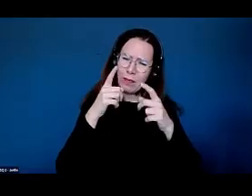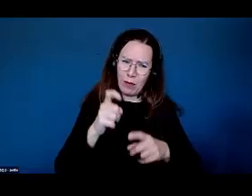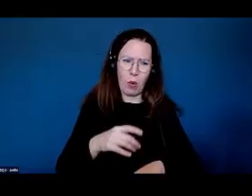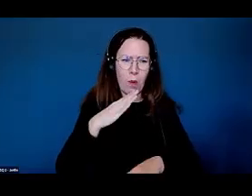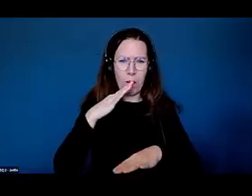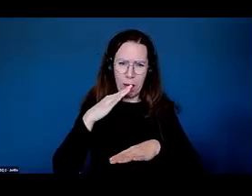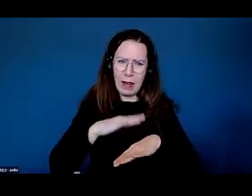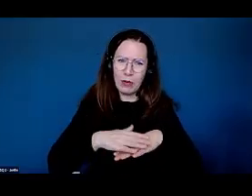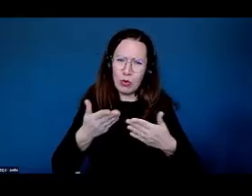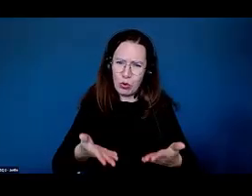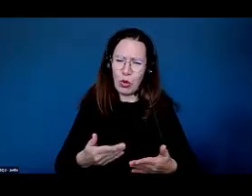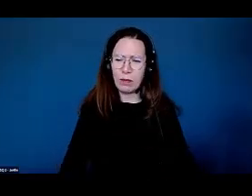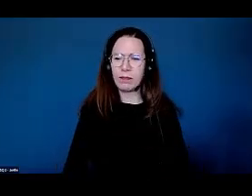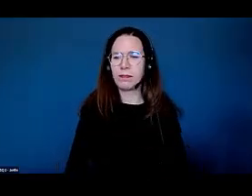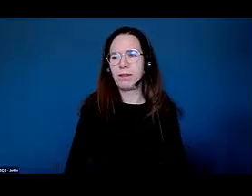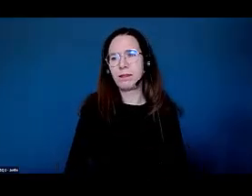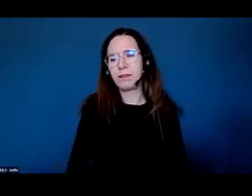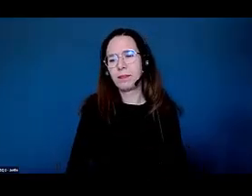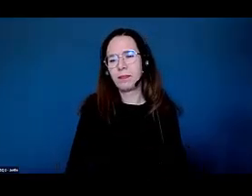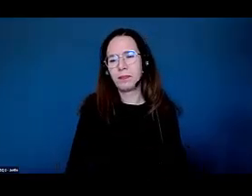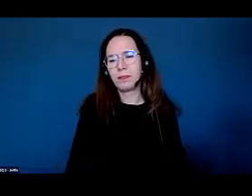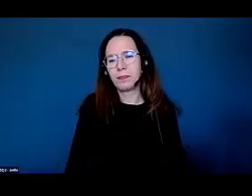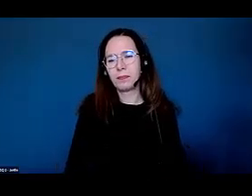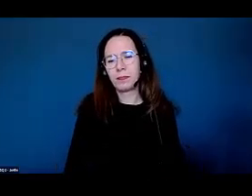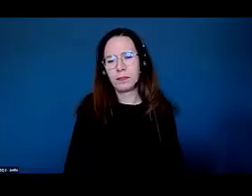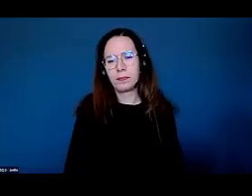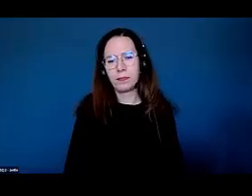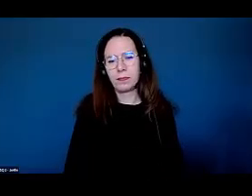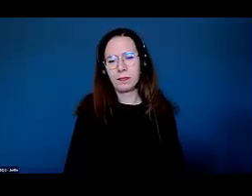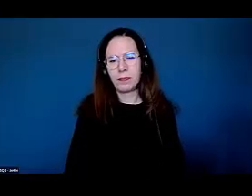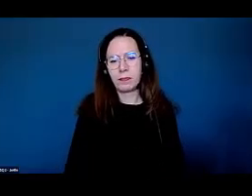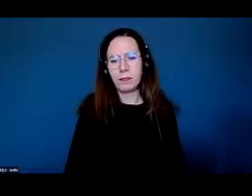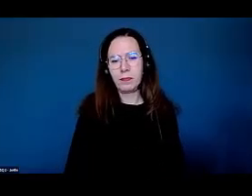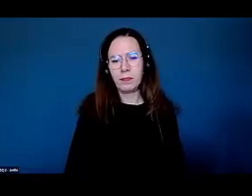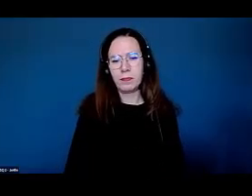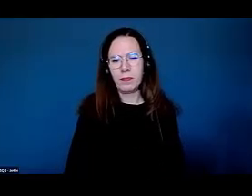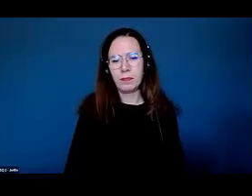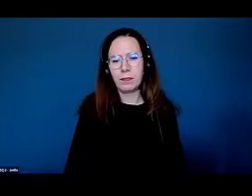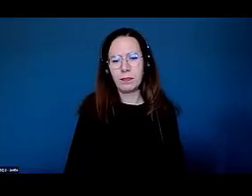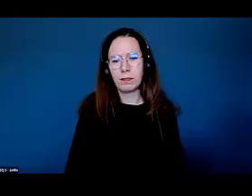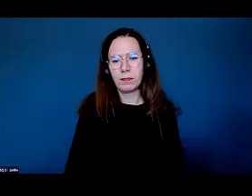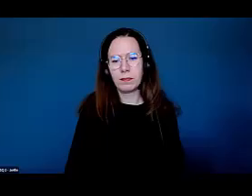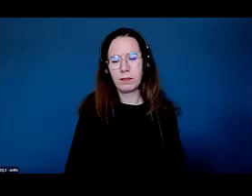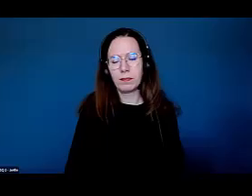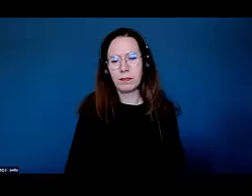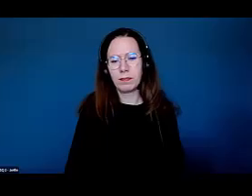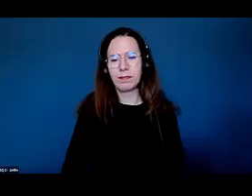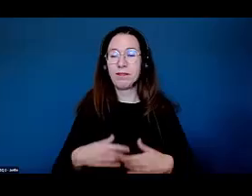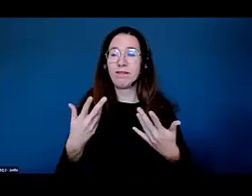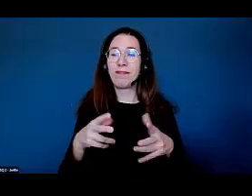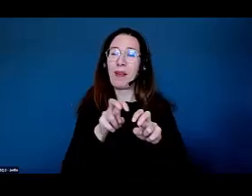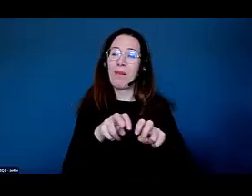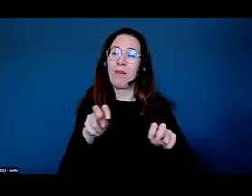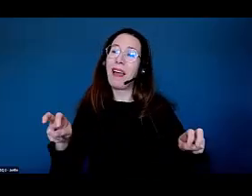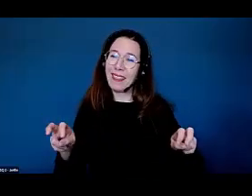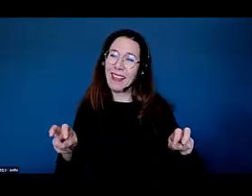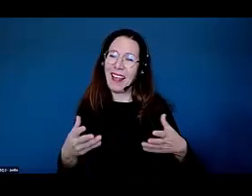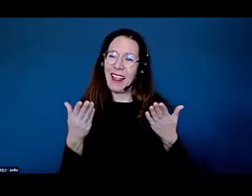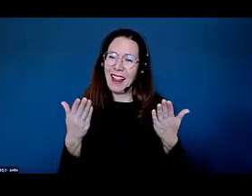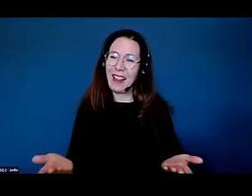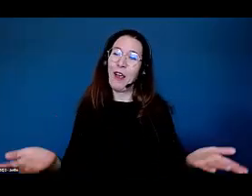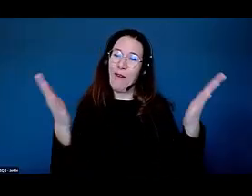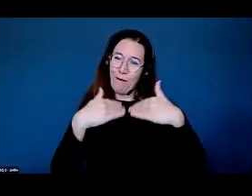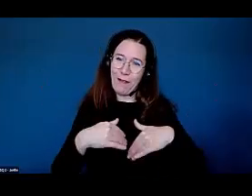essayer d'en parler un peu aujourd'hui. Alors, On va inviter les membres du